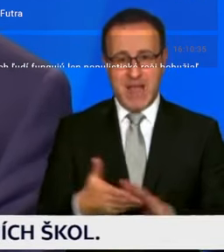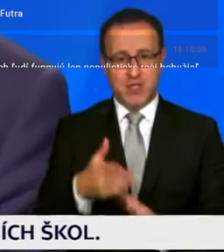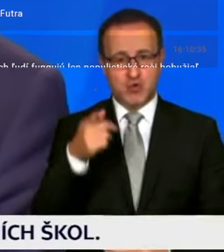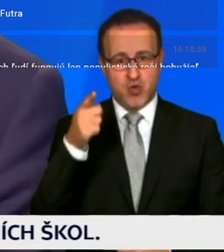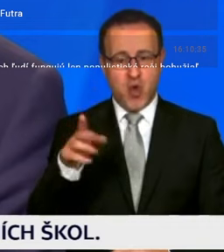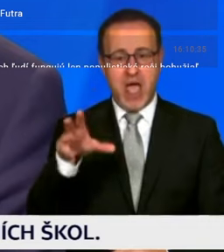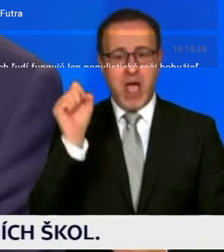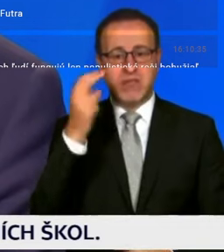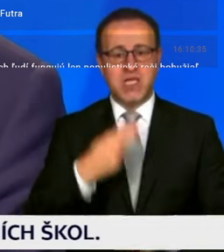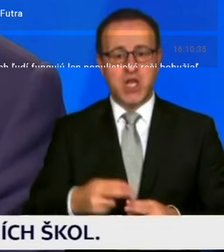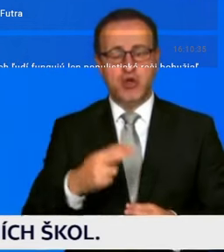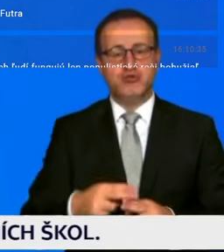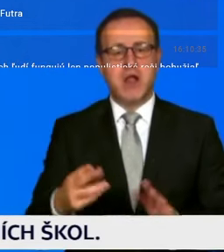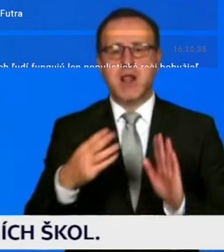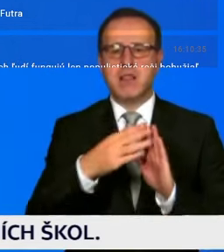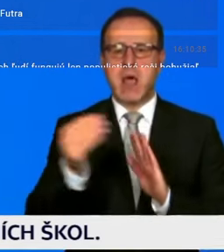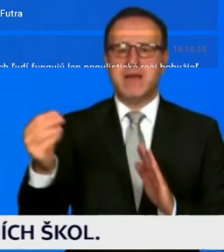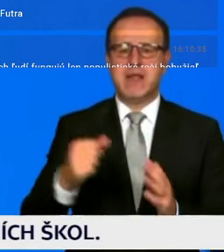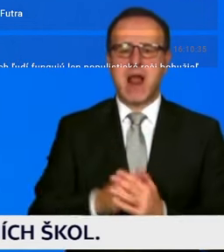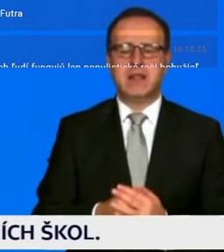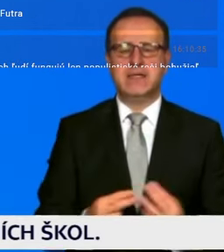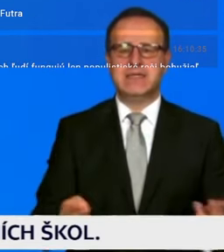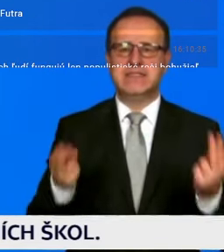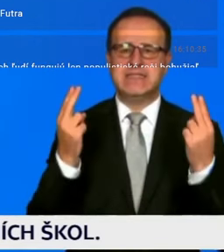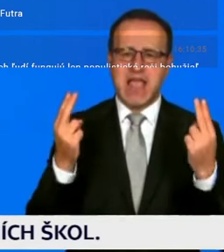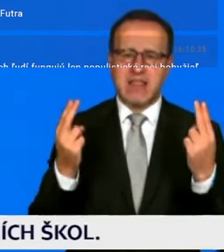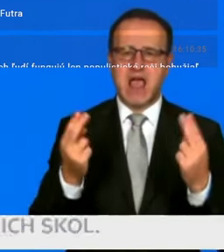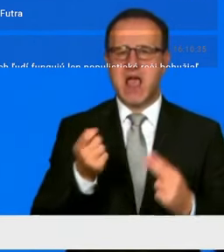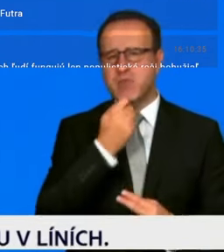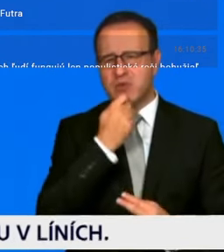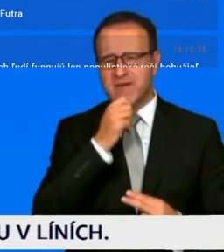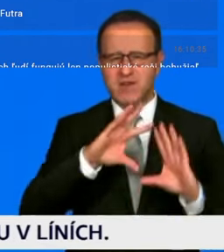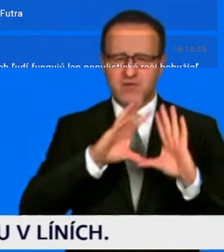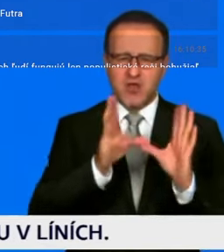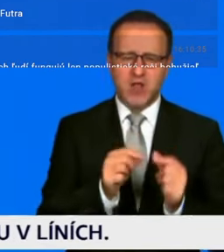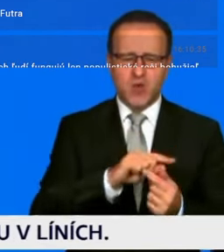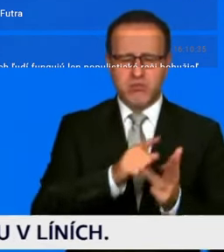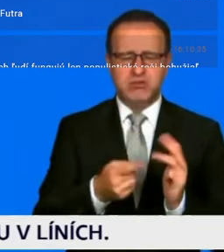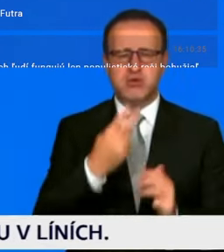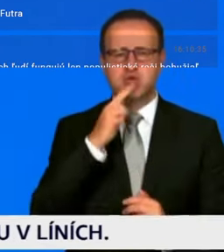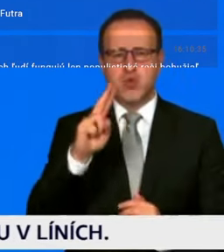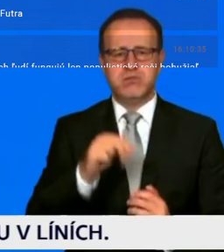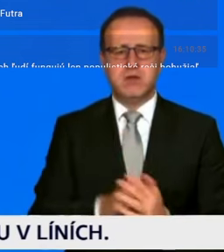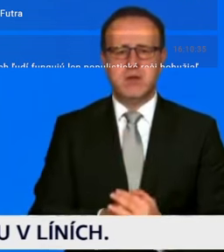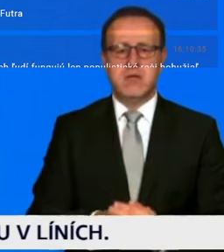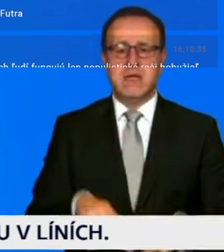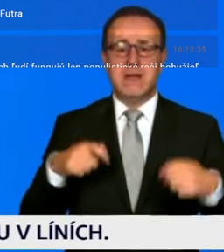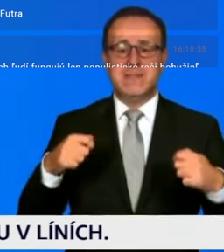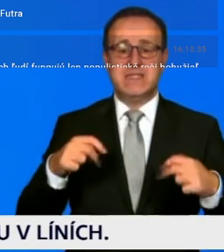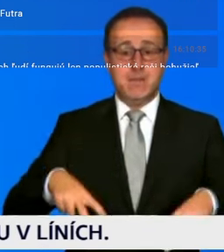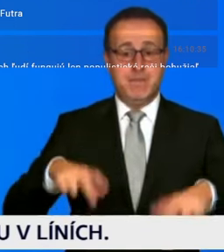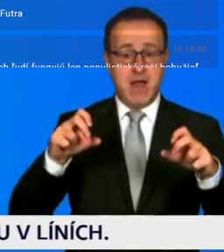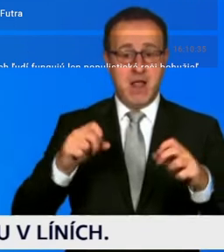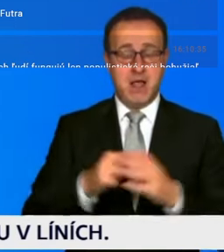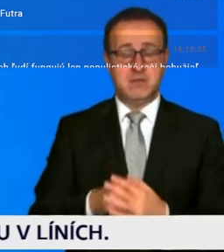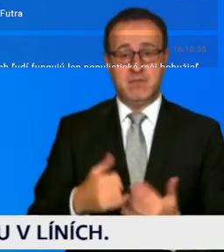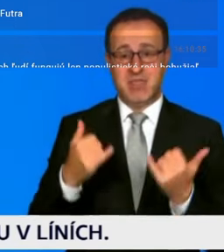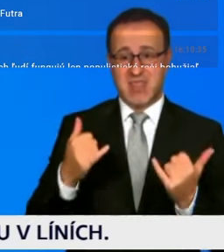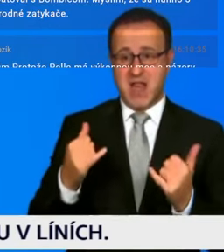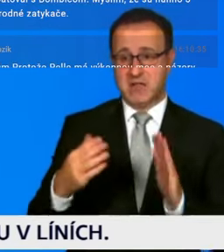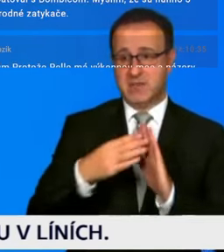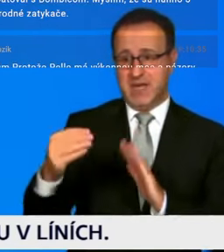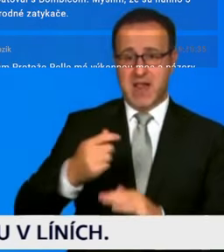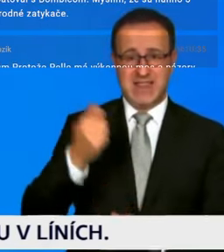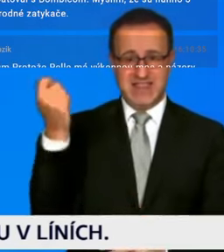toho aby ste riešili napríklad eh ceny A to čo ste všetko všetko sľúbili čiže v prezidentskom paláci by sme teraz na tom príklade